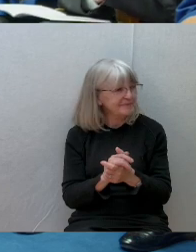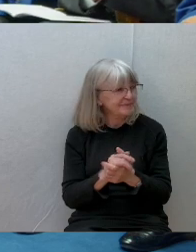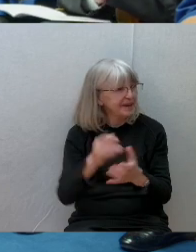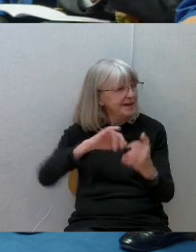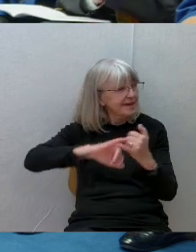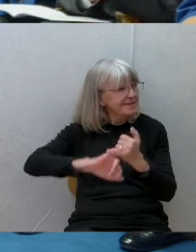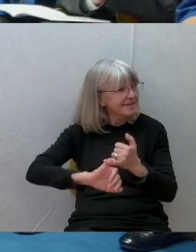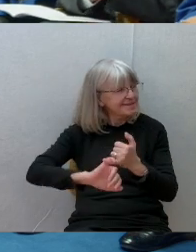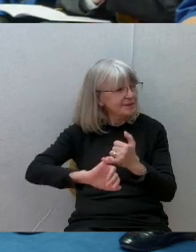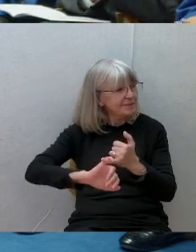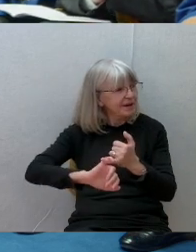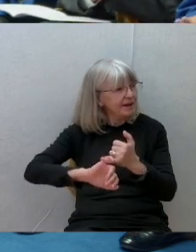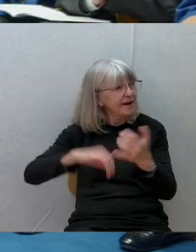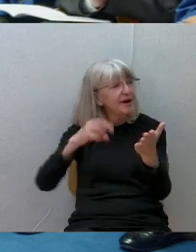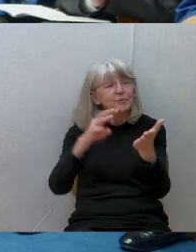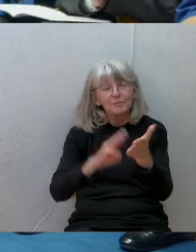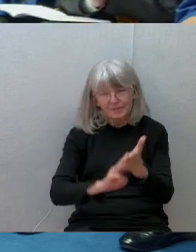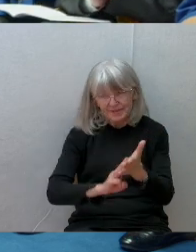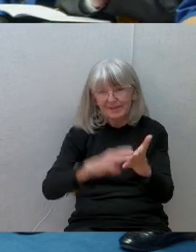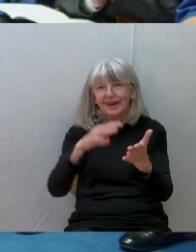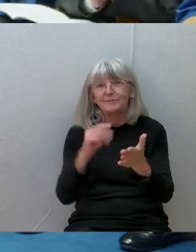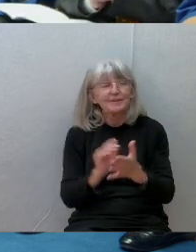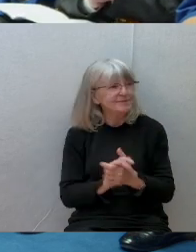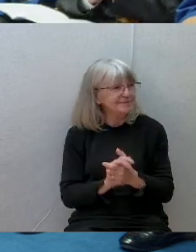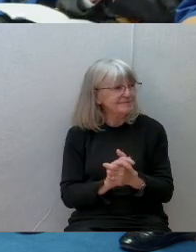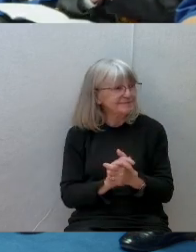Sadima Mudiyanselagi.